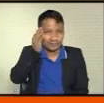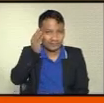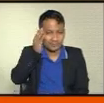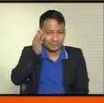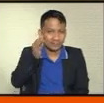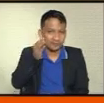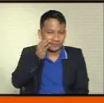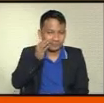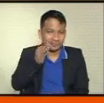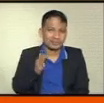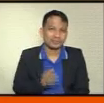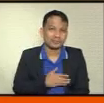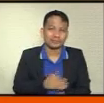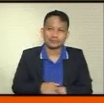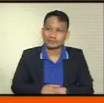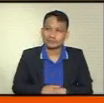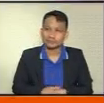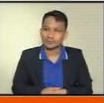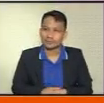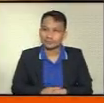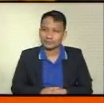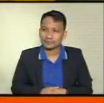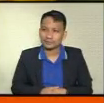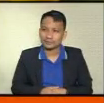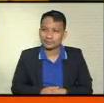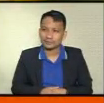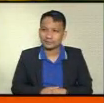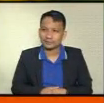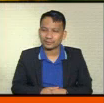Fabio. So makikikanta rin ako sa kanila.